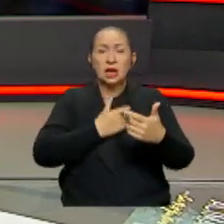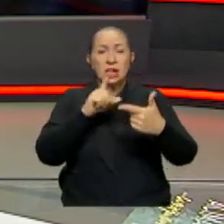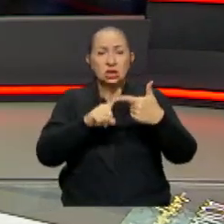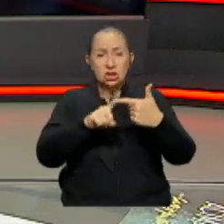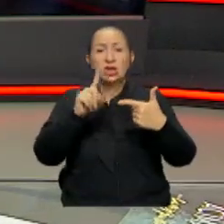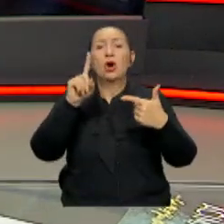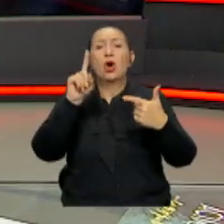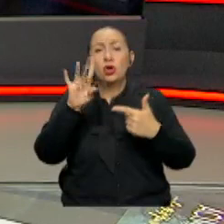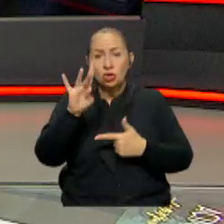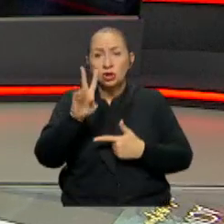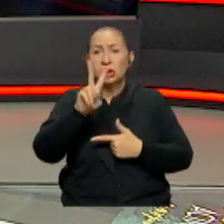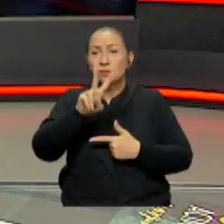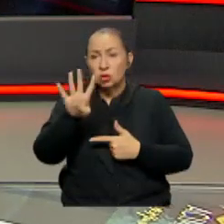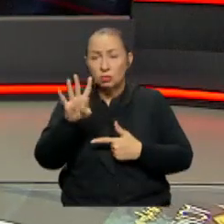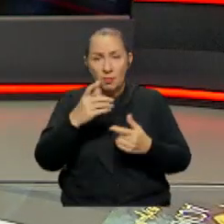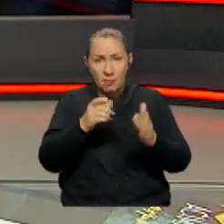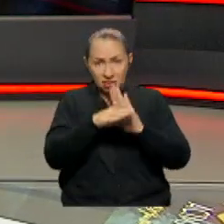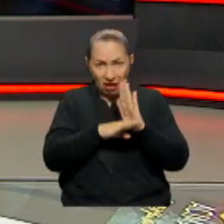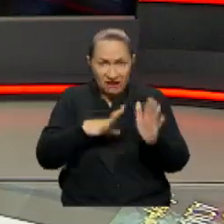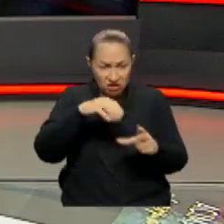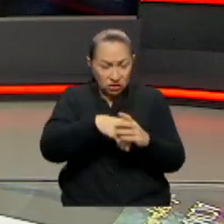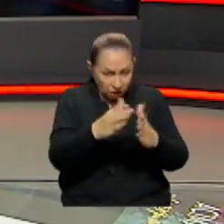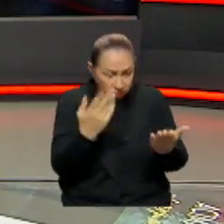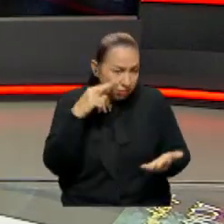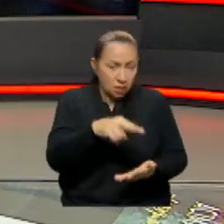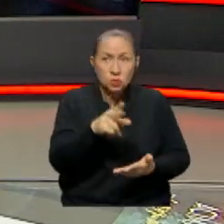madde 24 madde açın bak